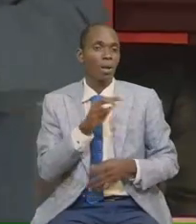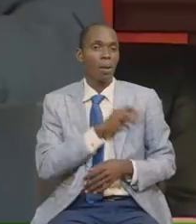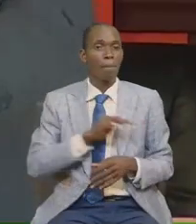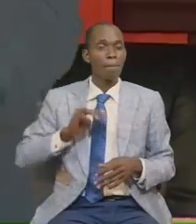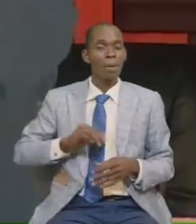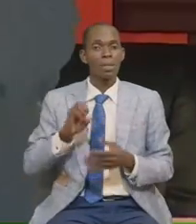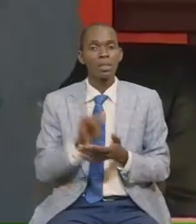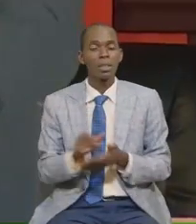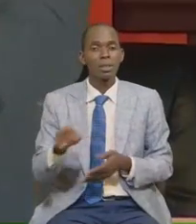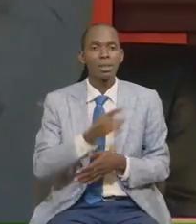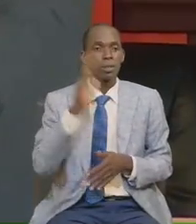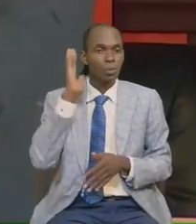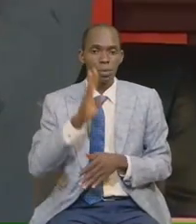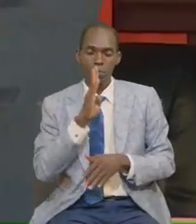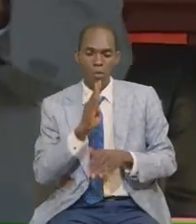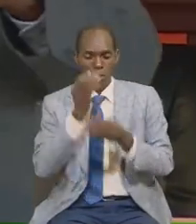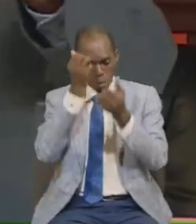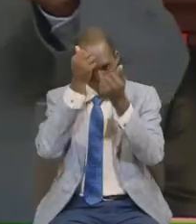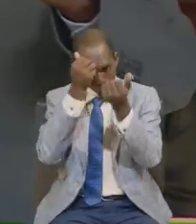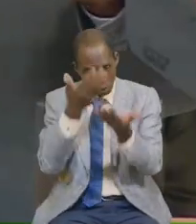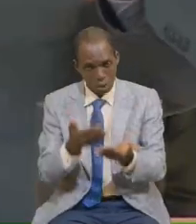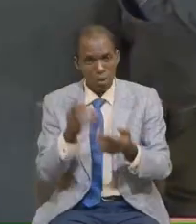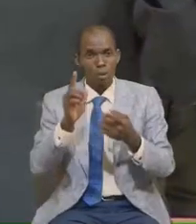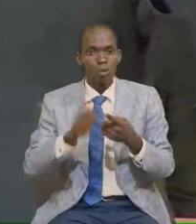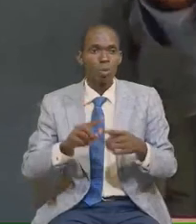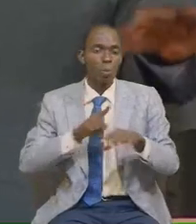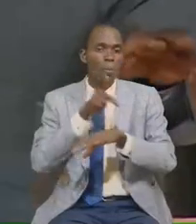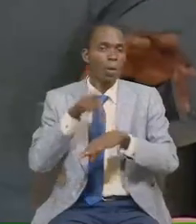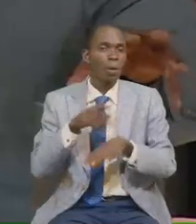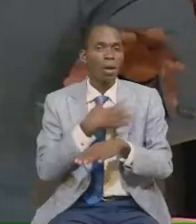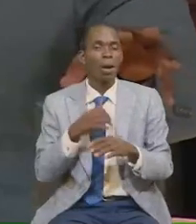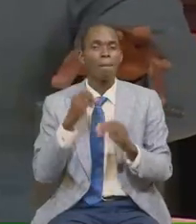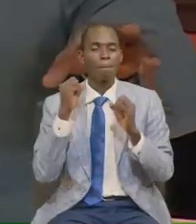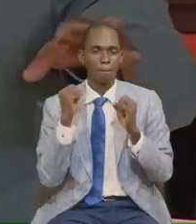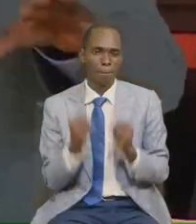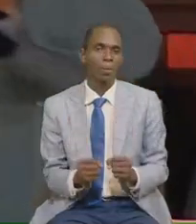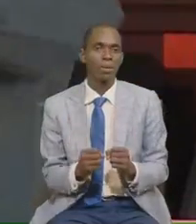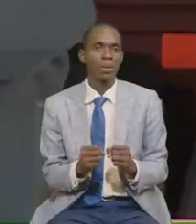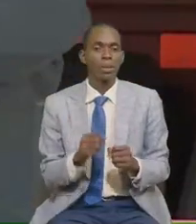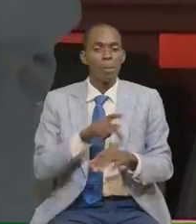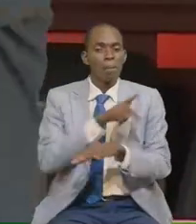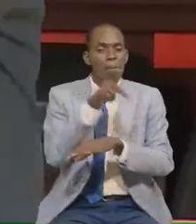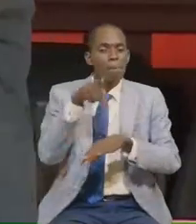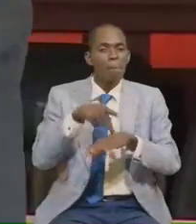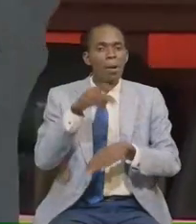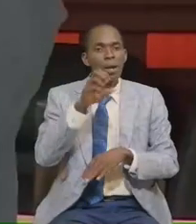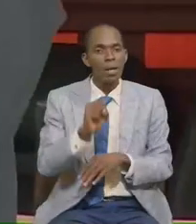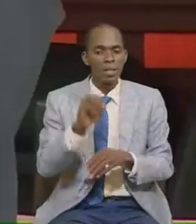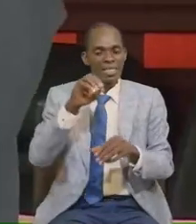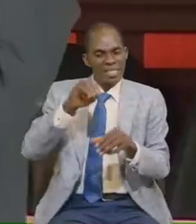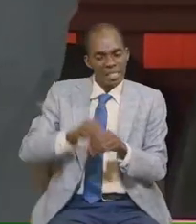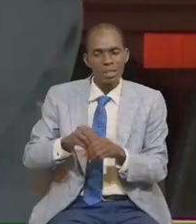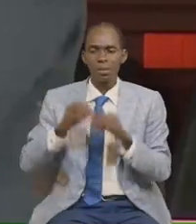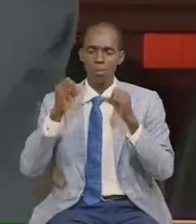aux magistrats et aux autorités. Il parle des directeurs où ils ont le